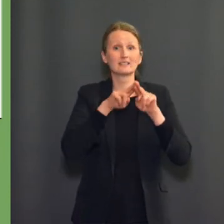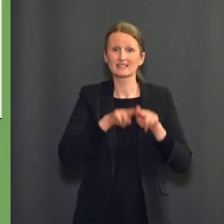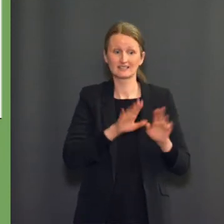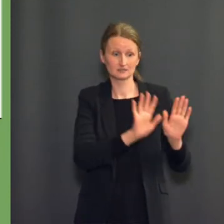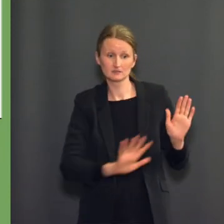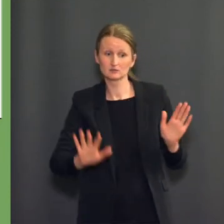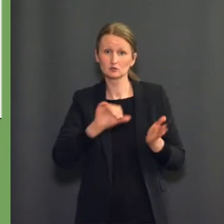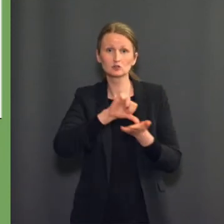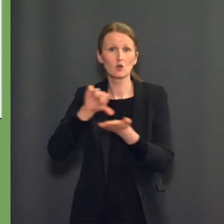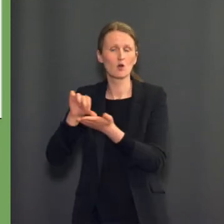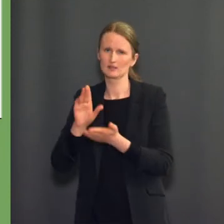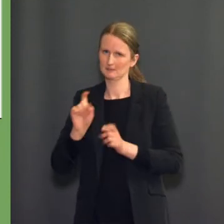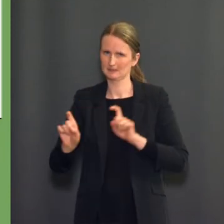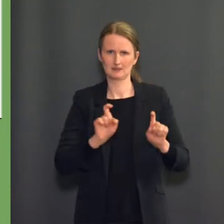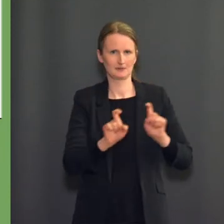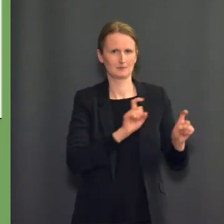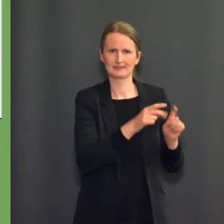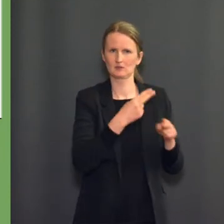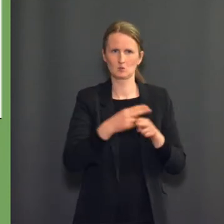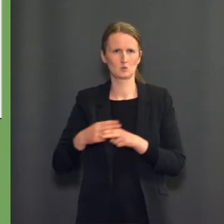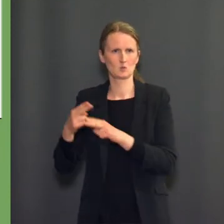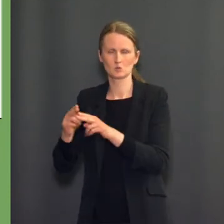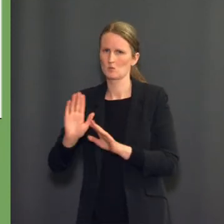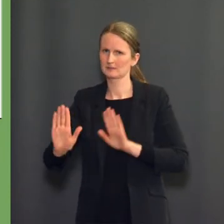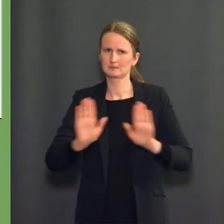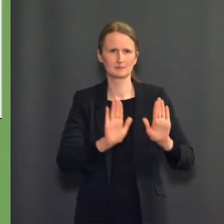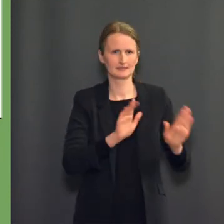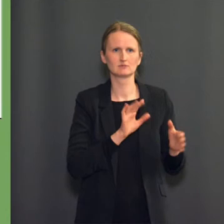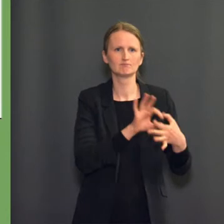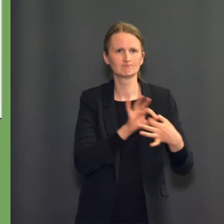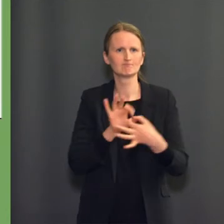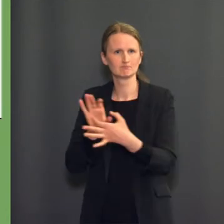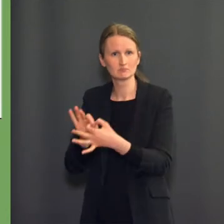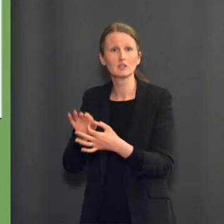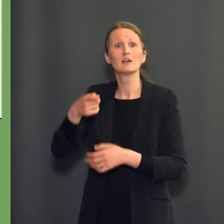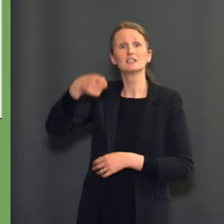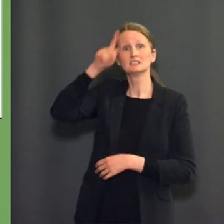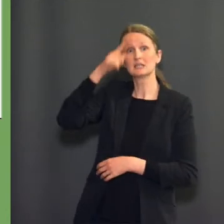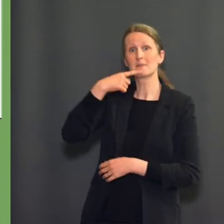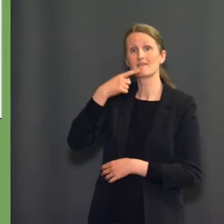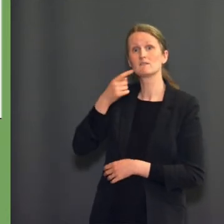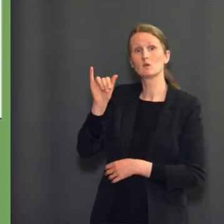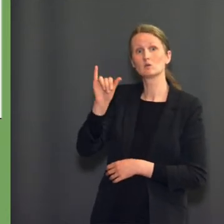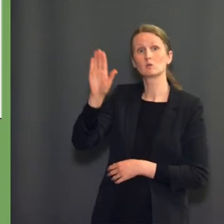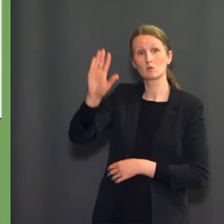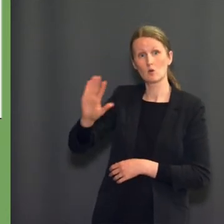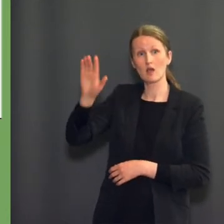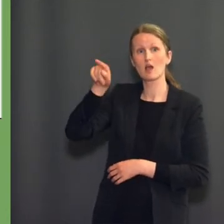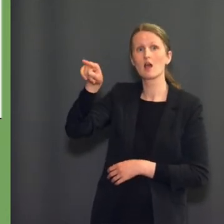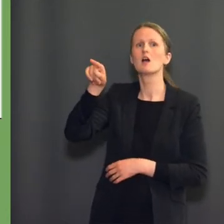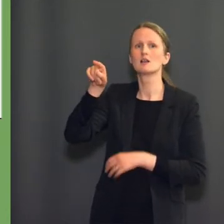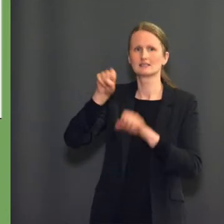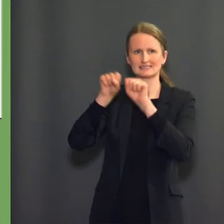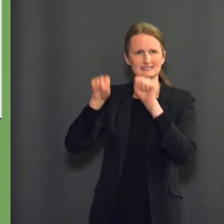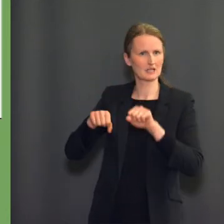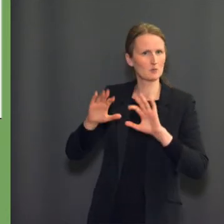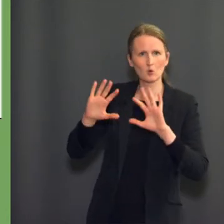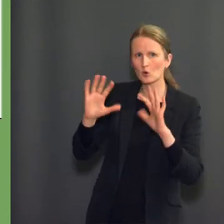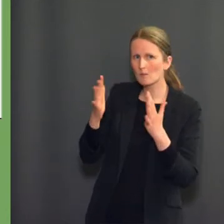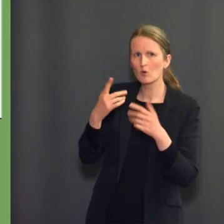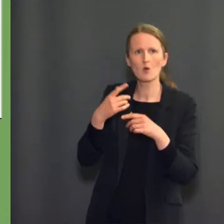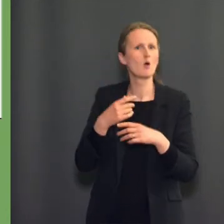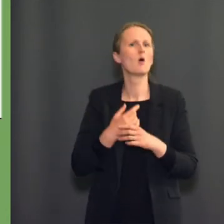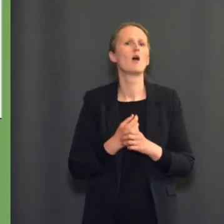En Wallonie et en communauté germanophone, le système est directement disponible pour les 9